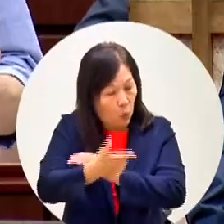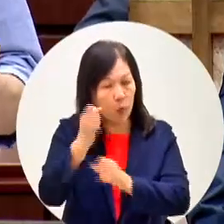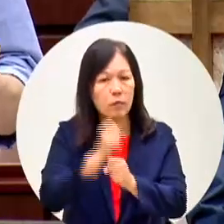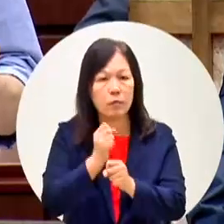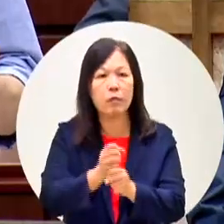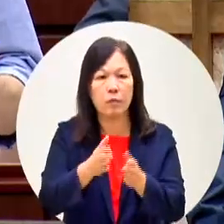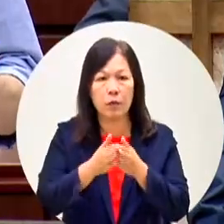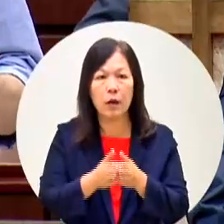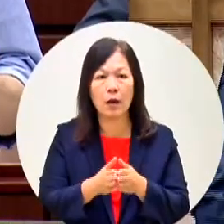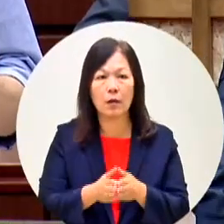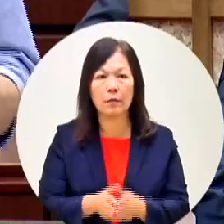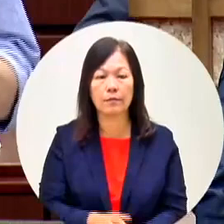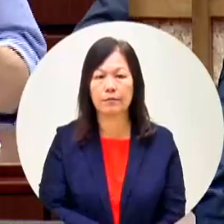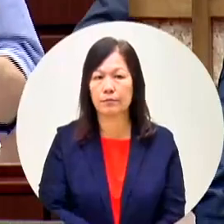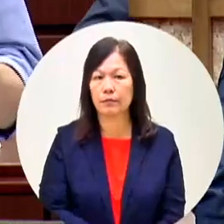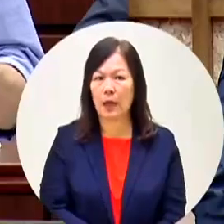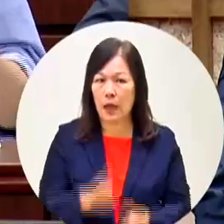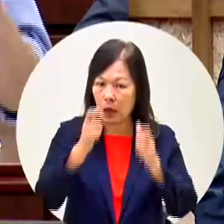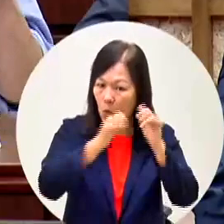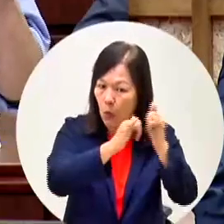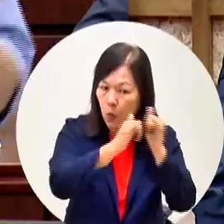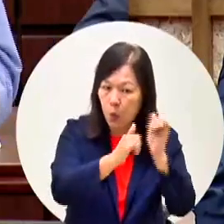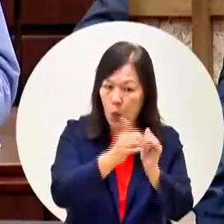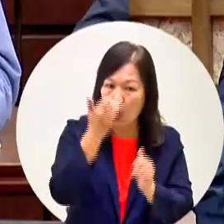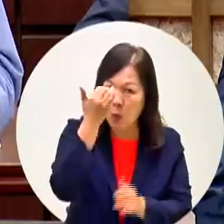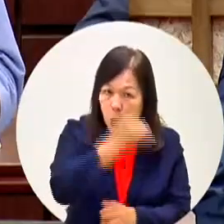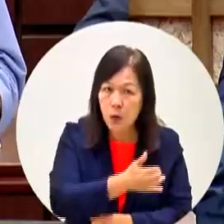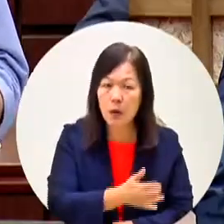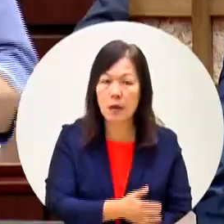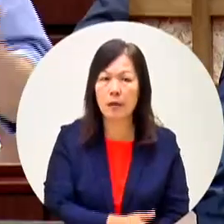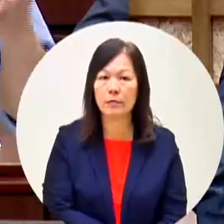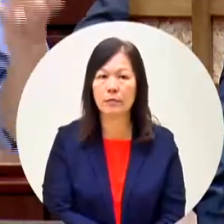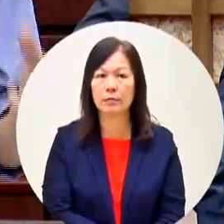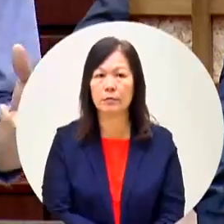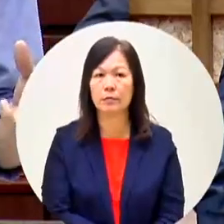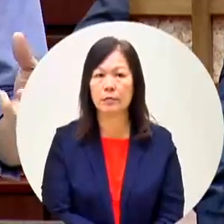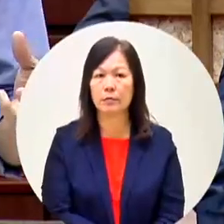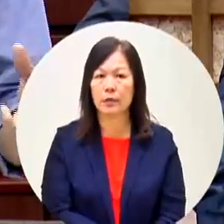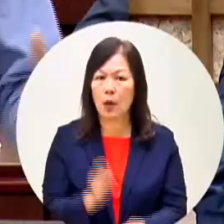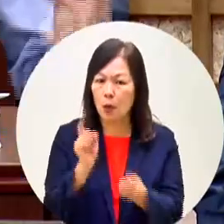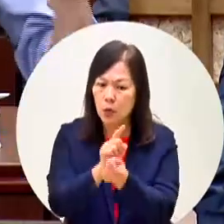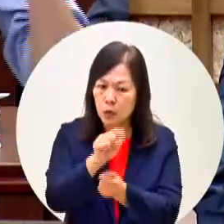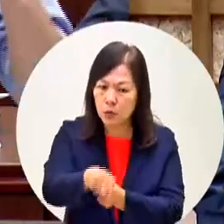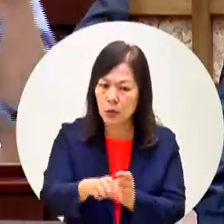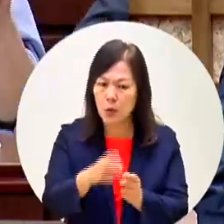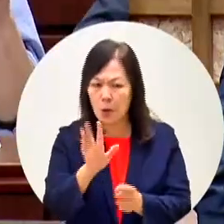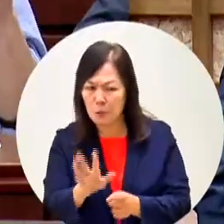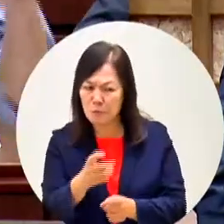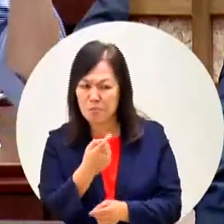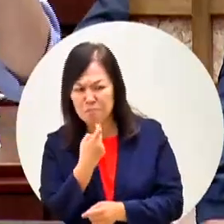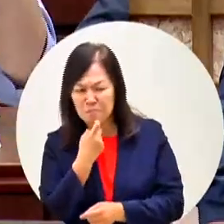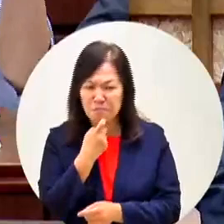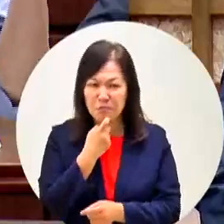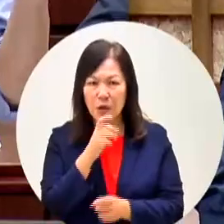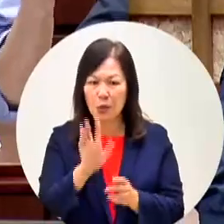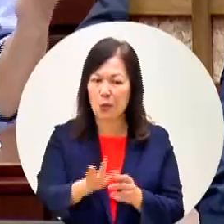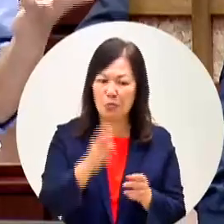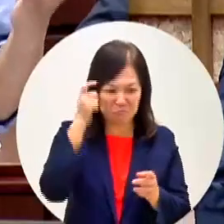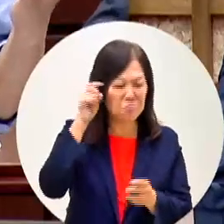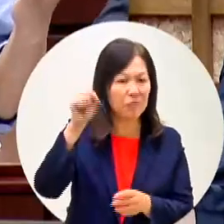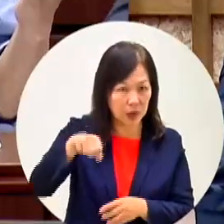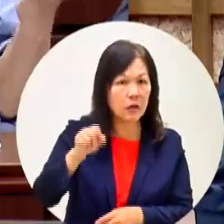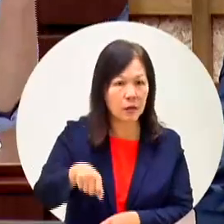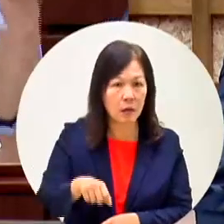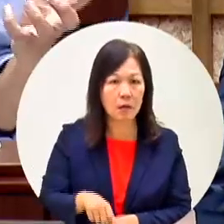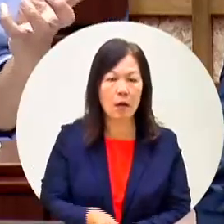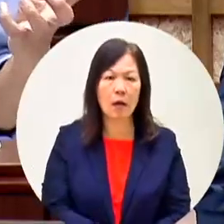那之间对于这个，他是有的部分存疑，有的人认同，他这种不同的，而且反差这